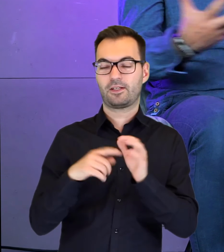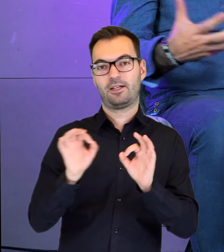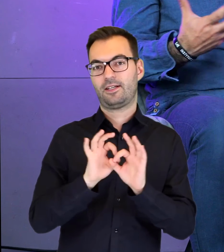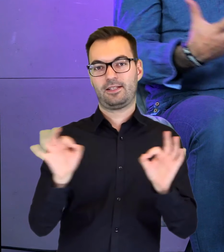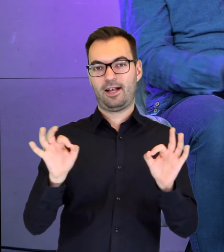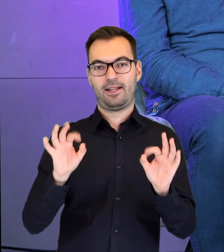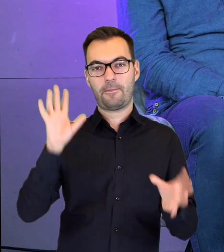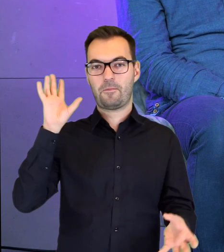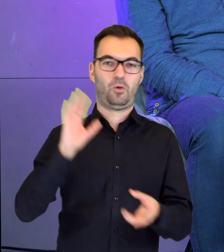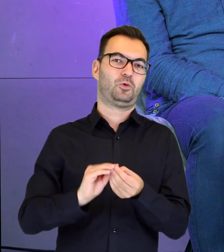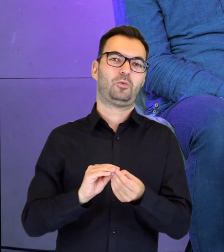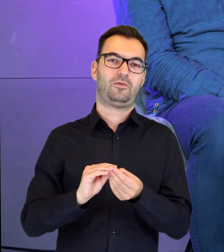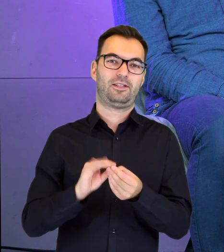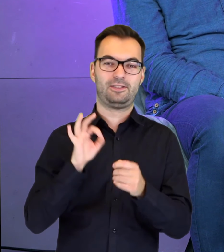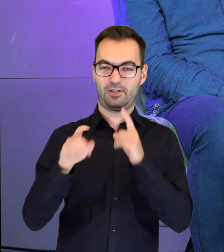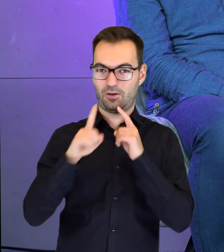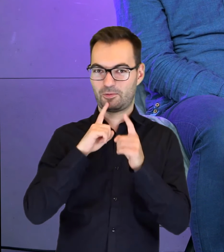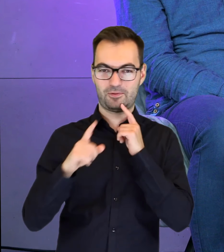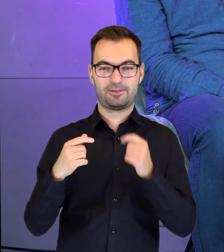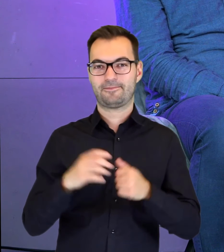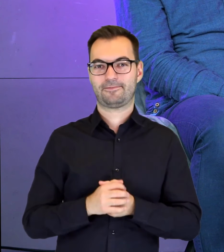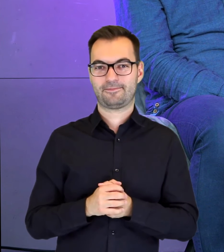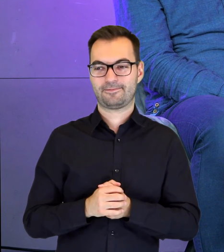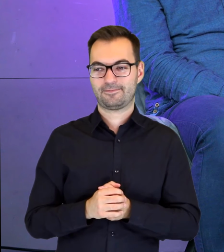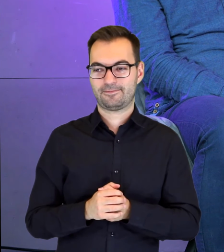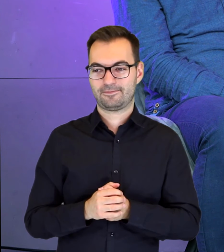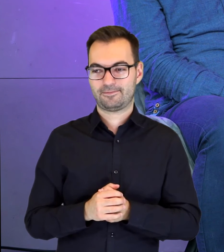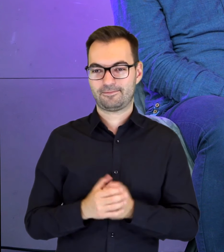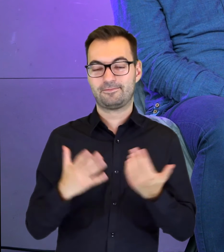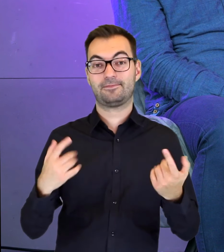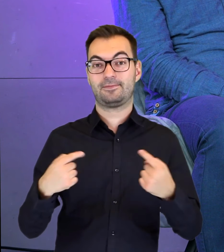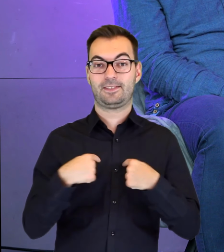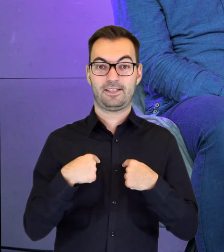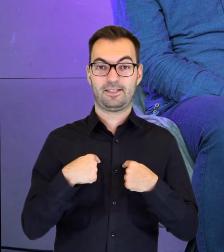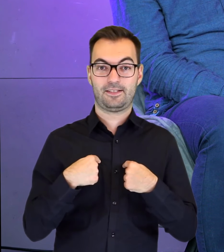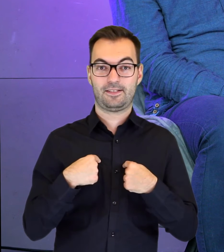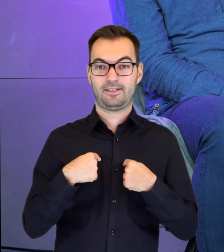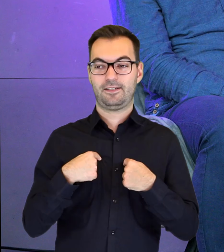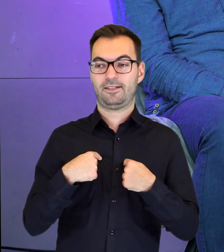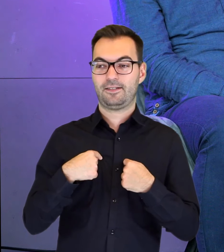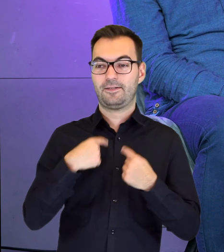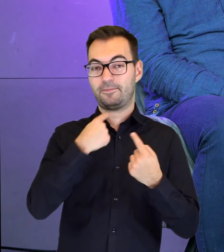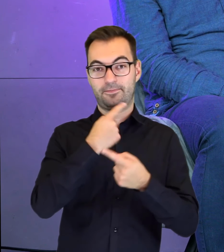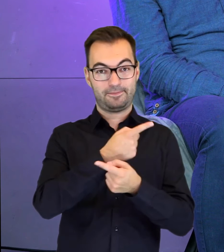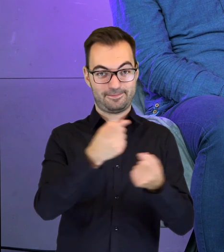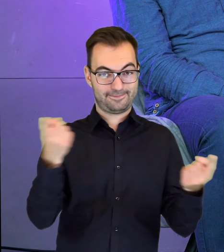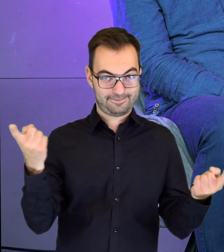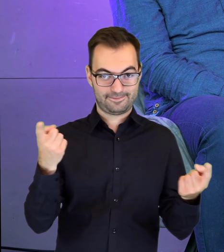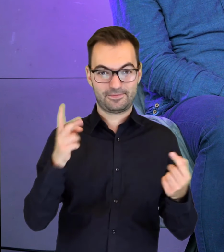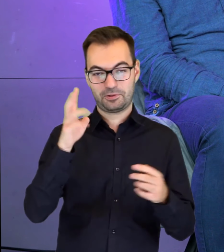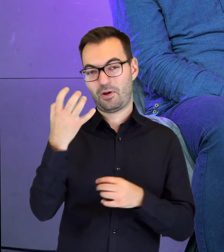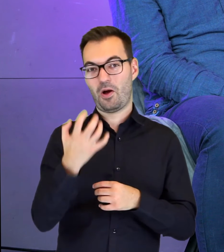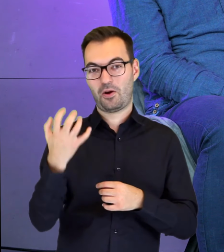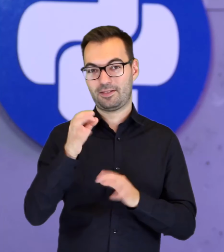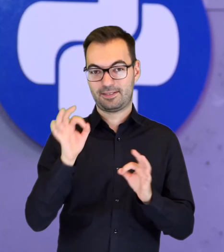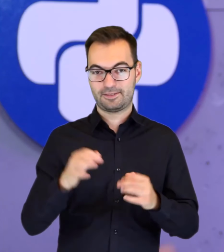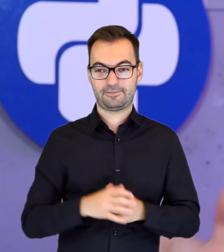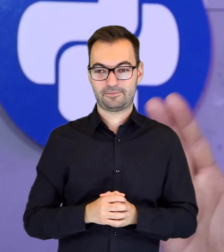zaczynamy tworzyć coś dla większego grona odbiorców Ja myślę że to jest idealna puenta nasze dzisiejsze